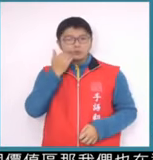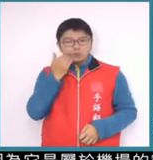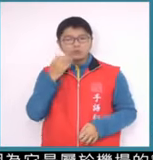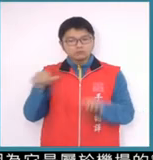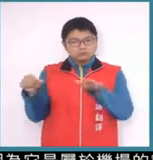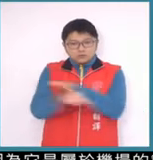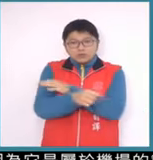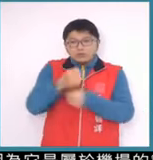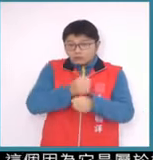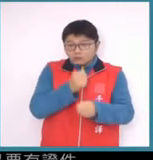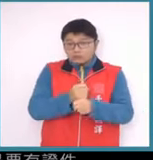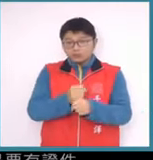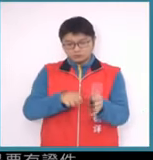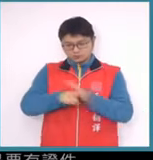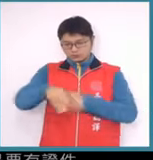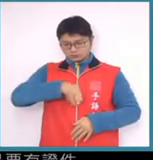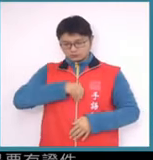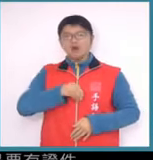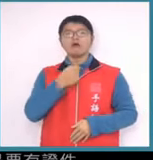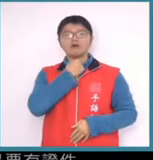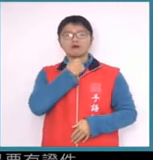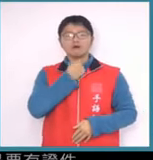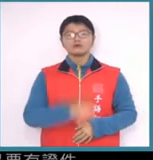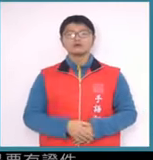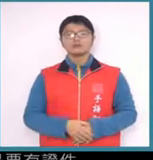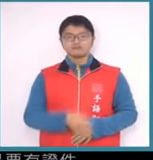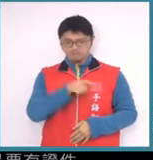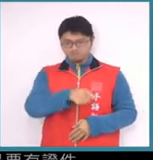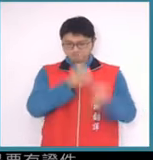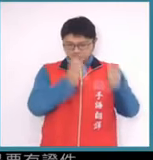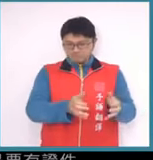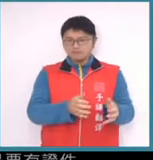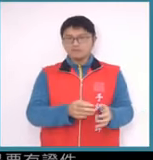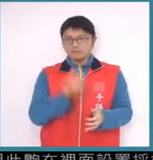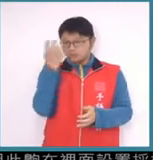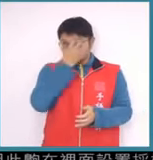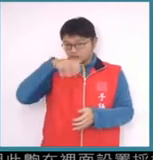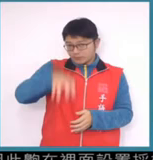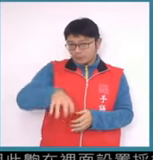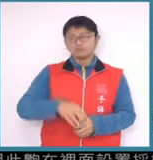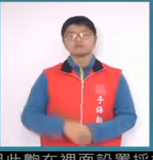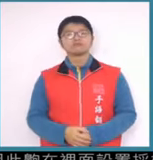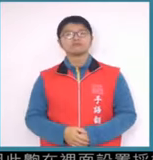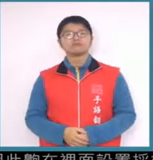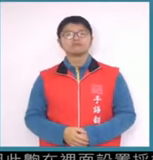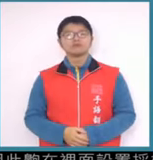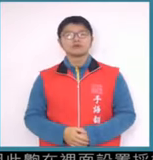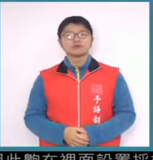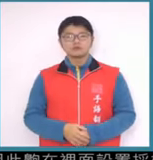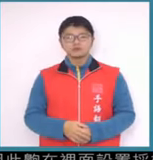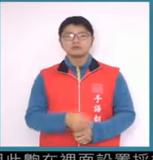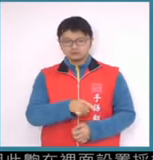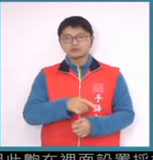件，那因此哦，在里面设置裁剪站，那包括其他的部分也要裁